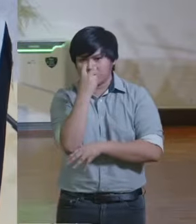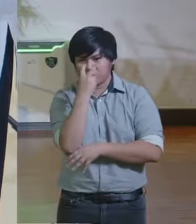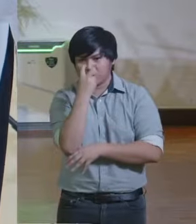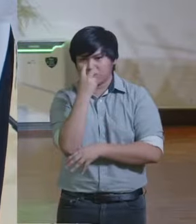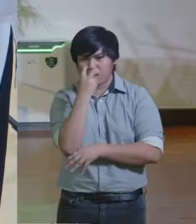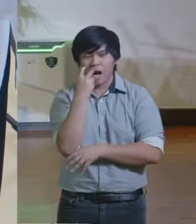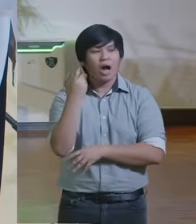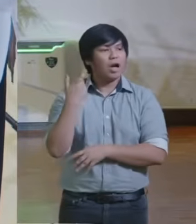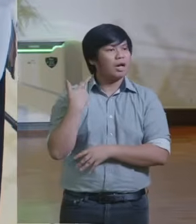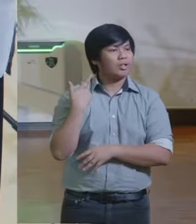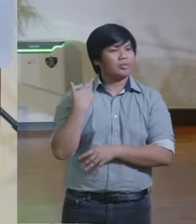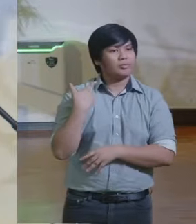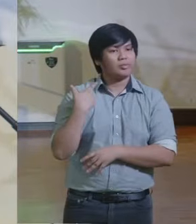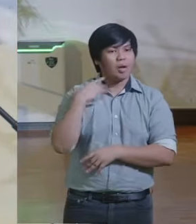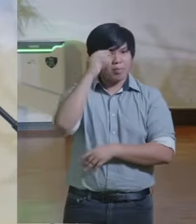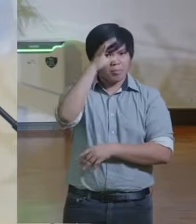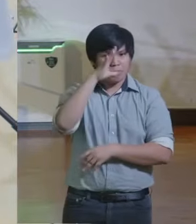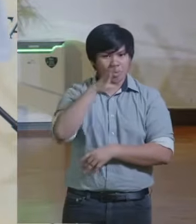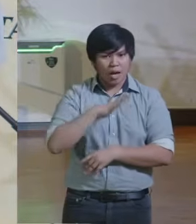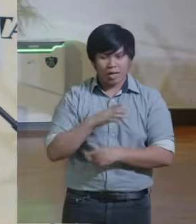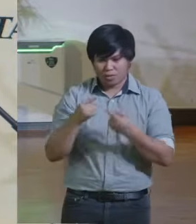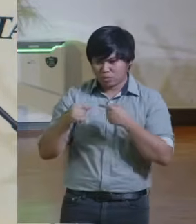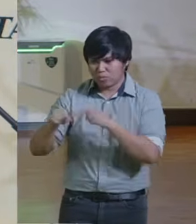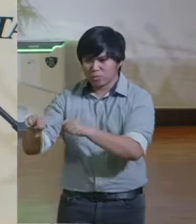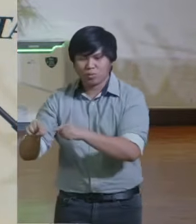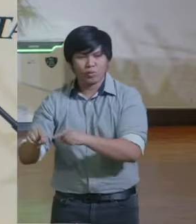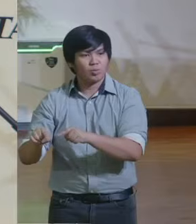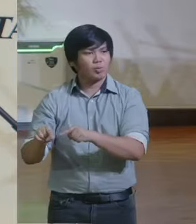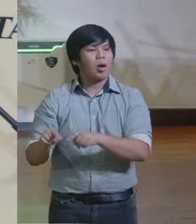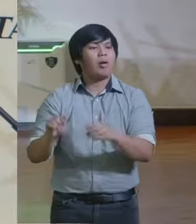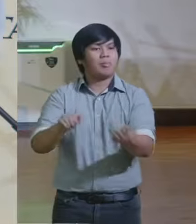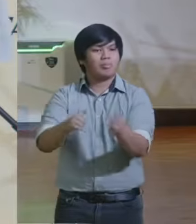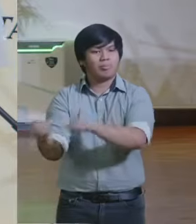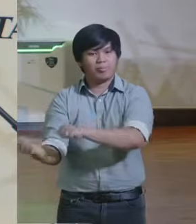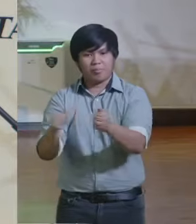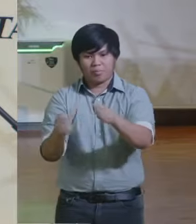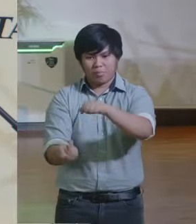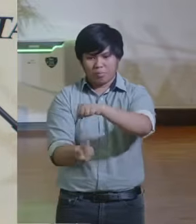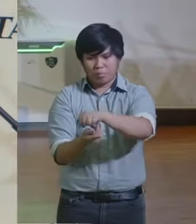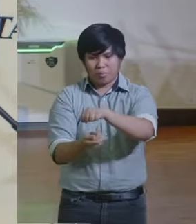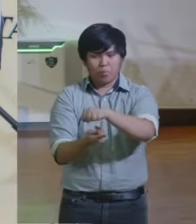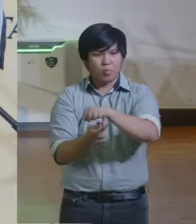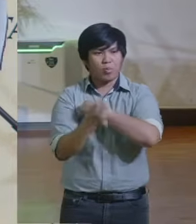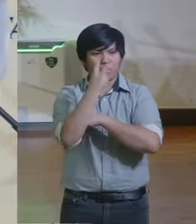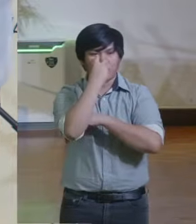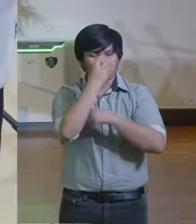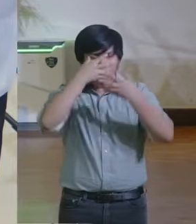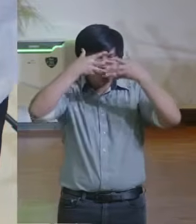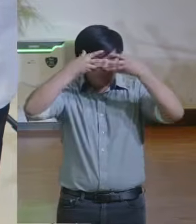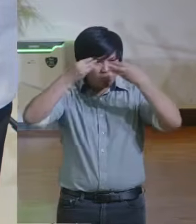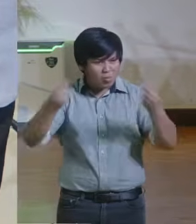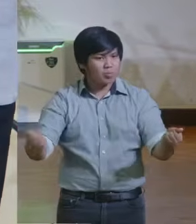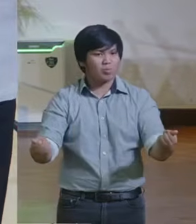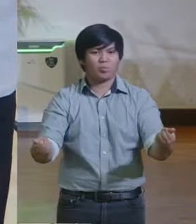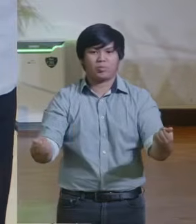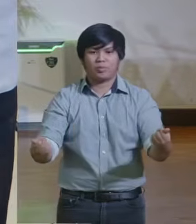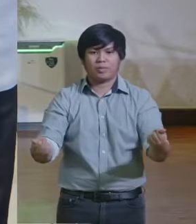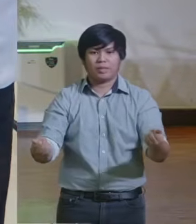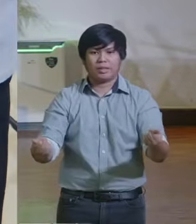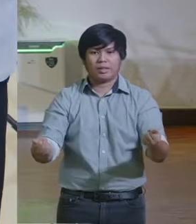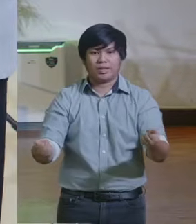taga Damasco, na siyang nagbautismo sa kanya at nawala ang kanyang pagkabulag. Ang sabi ng Panginoon